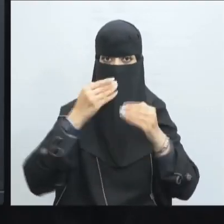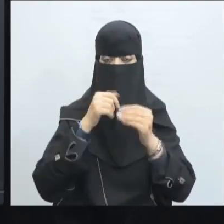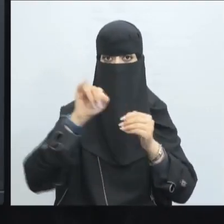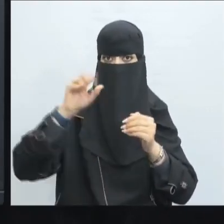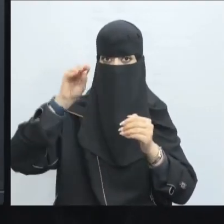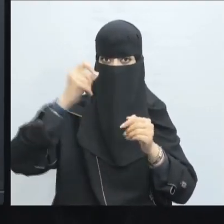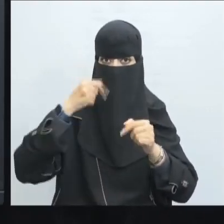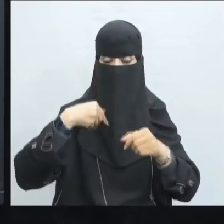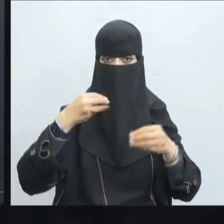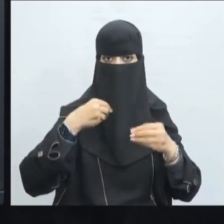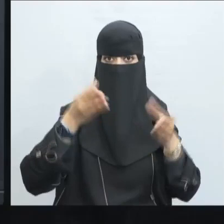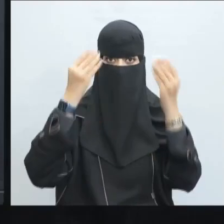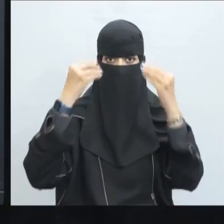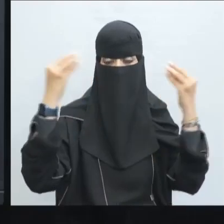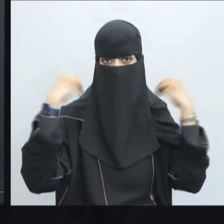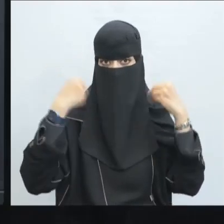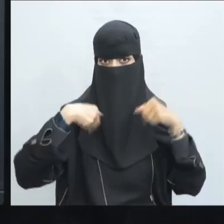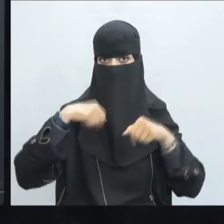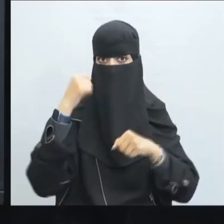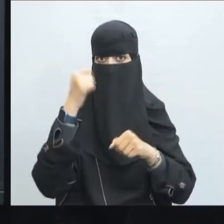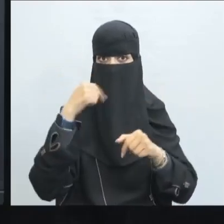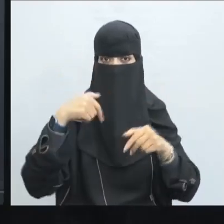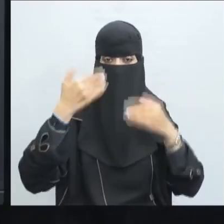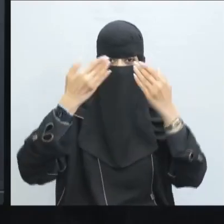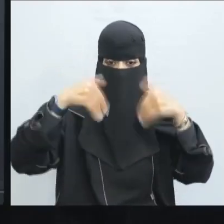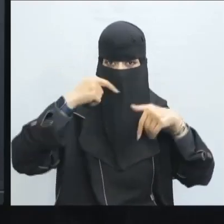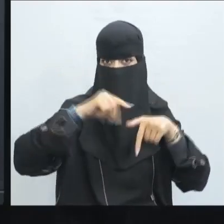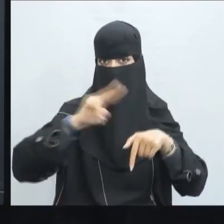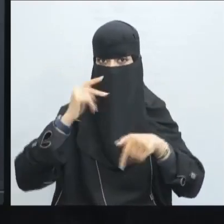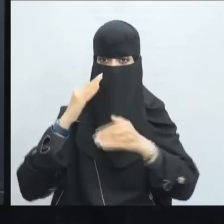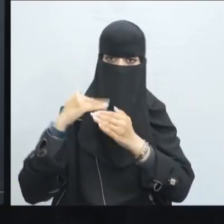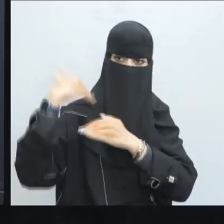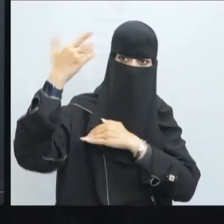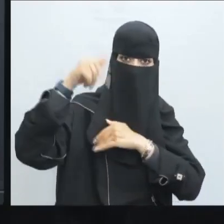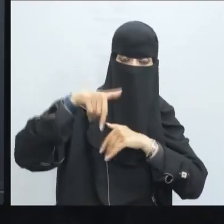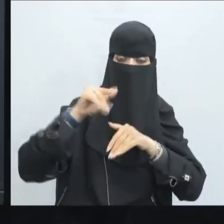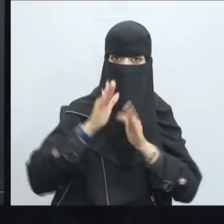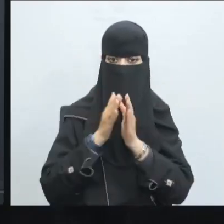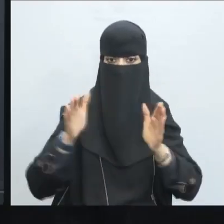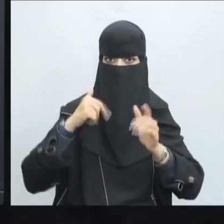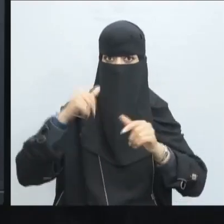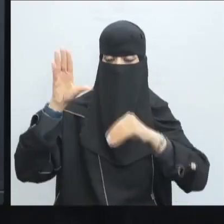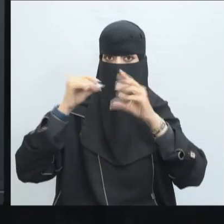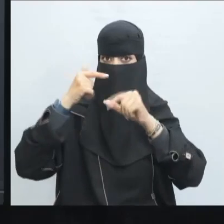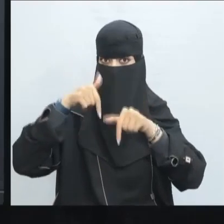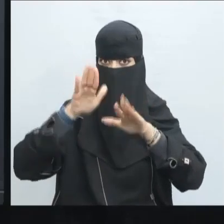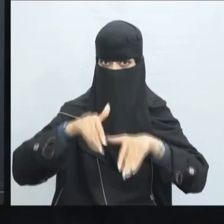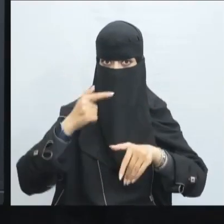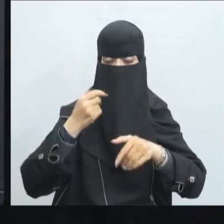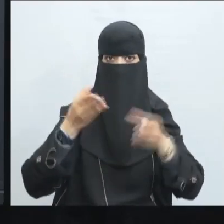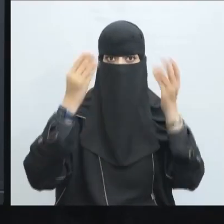ثقافي او رياضي او حفلات او غيره وبالتالي يعطينا تصور عن حجم السوق لان هنالك بيانات تاريخيه